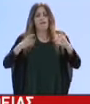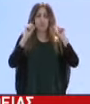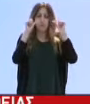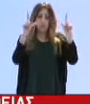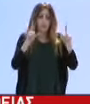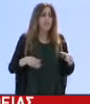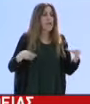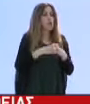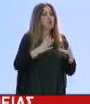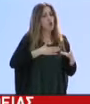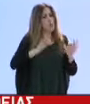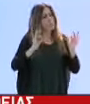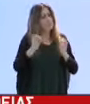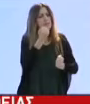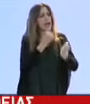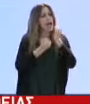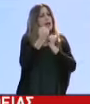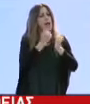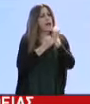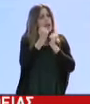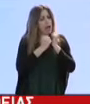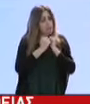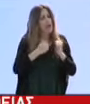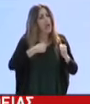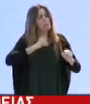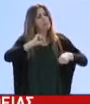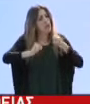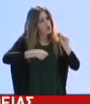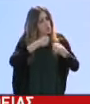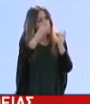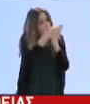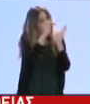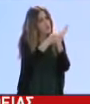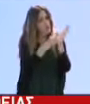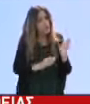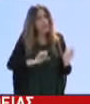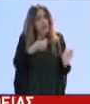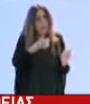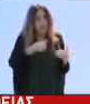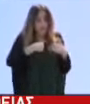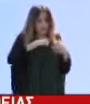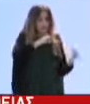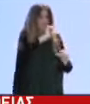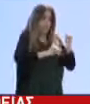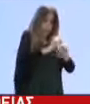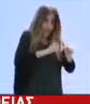του. Ένα κόμμα έτοιμο να αλλάξει πρώτα το ίδιο για να αλλάξει στη συνέχεια και την πατρίδα.